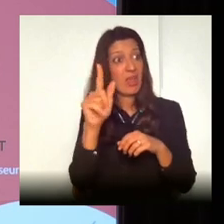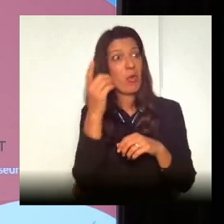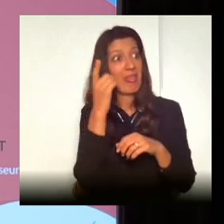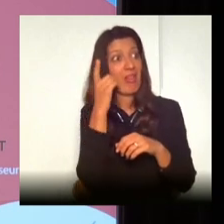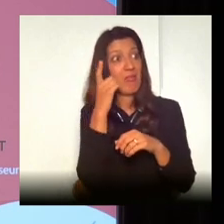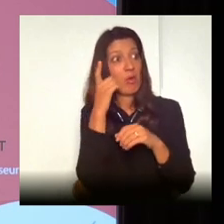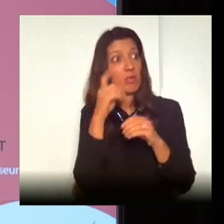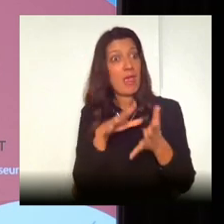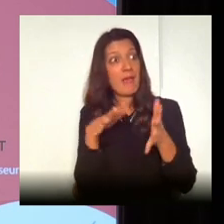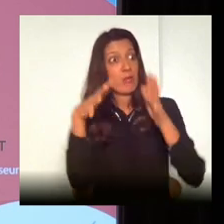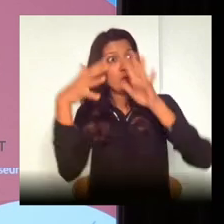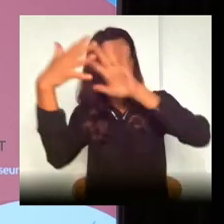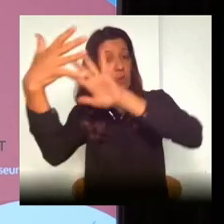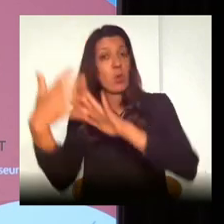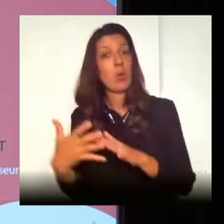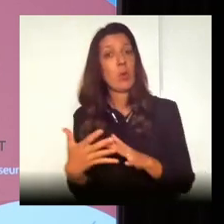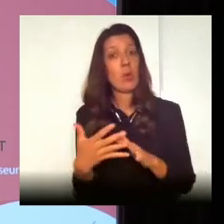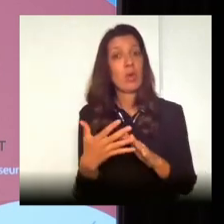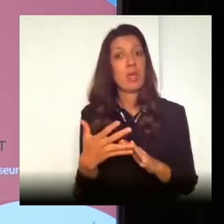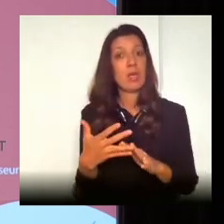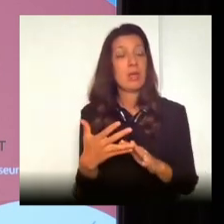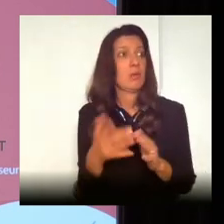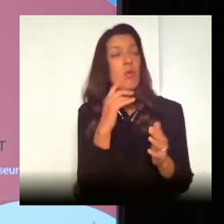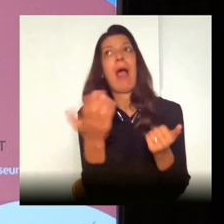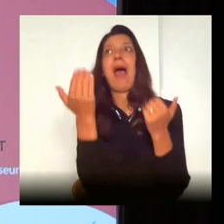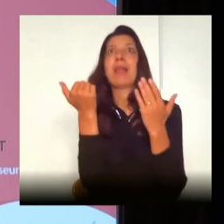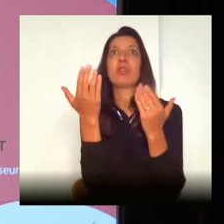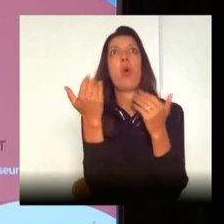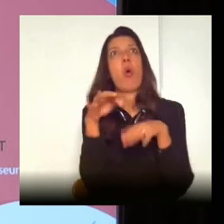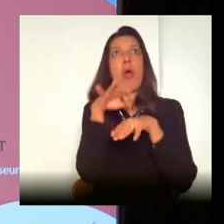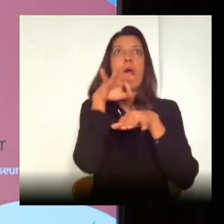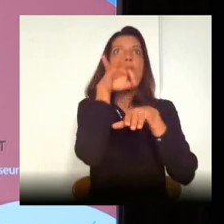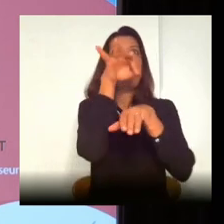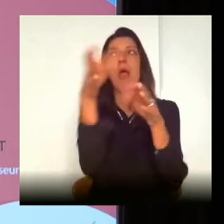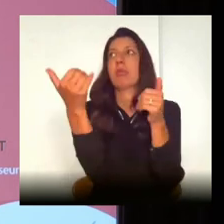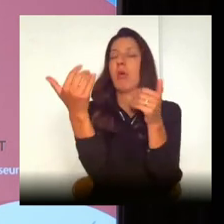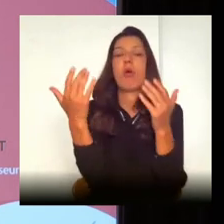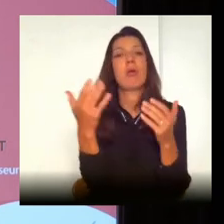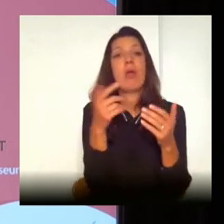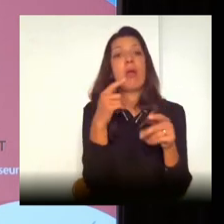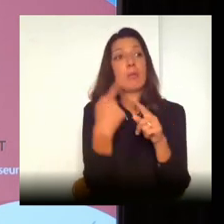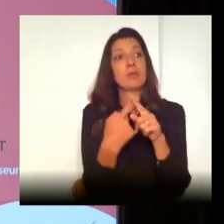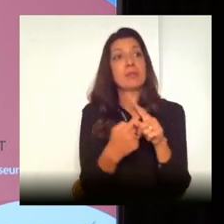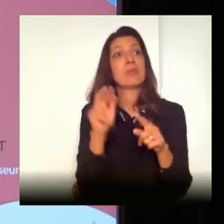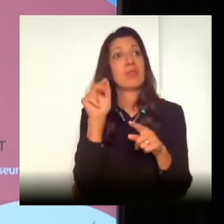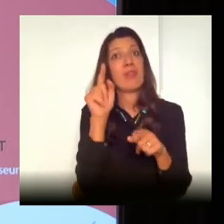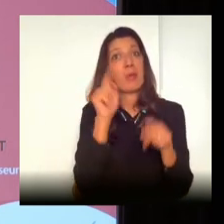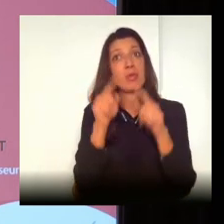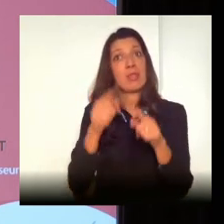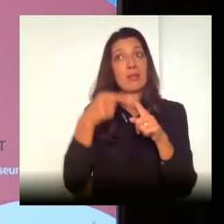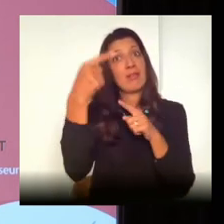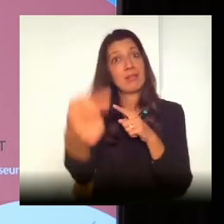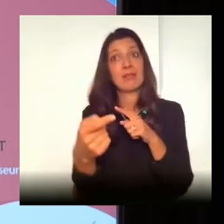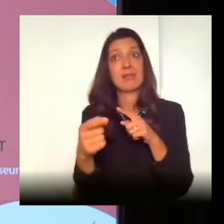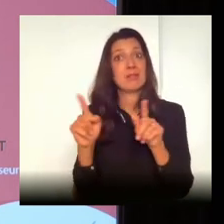cette diminution à l'extrême de la latence hein, du signal, va permettre progressivement, effectivement, peut-être de se passer